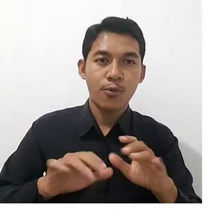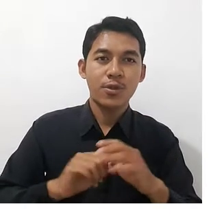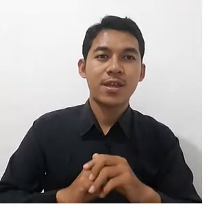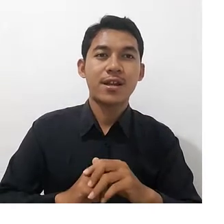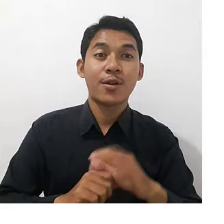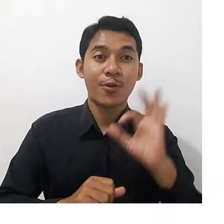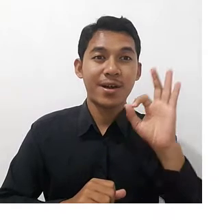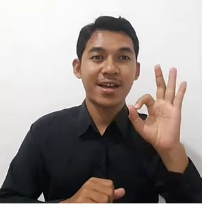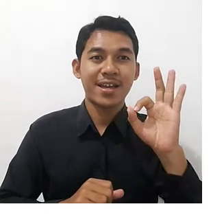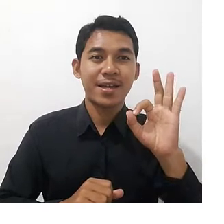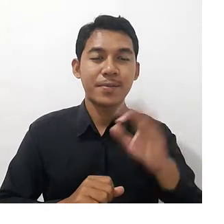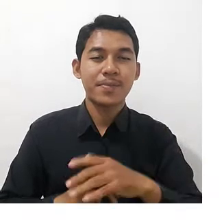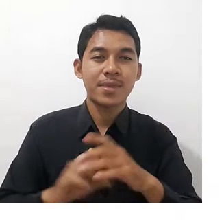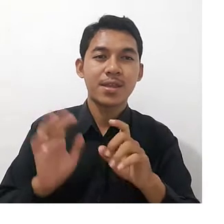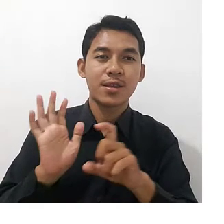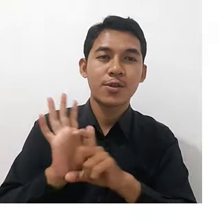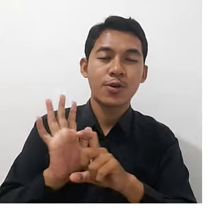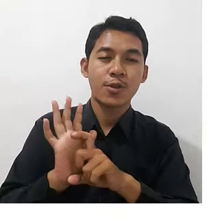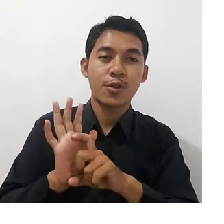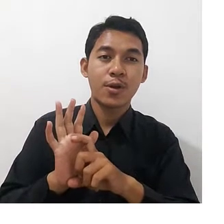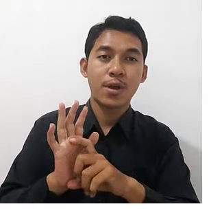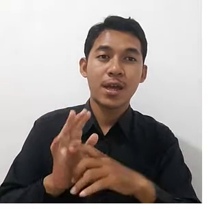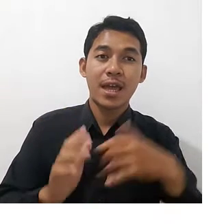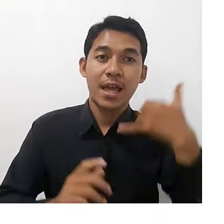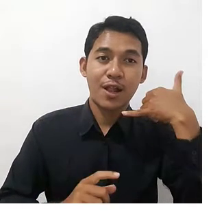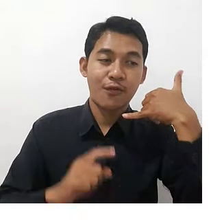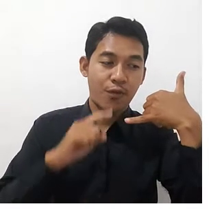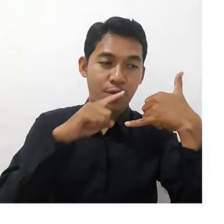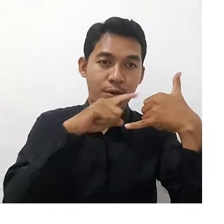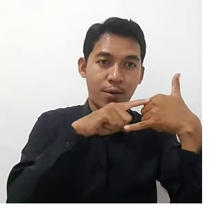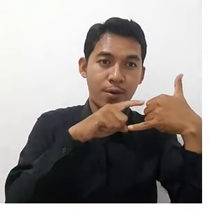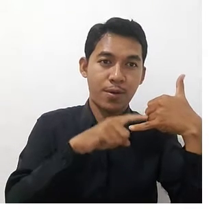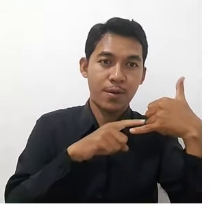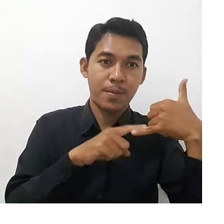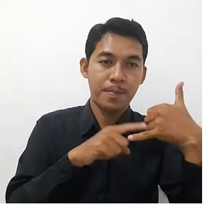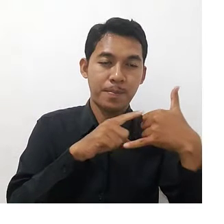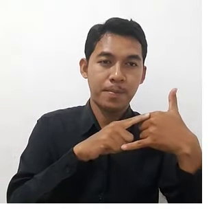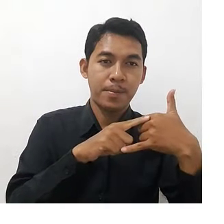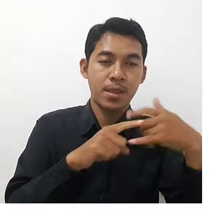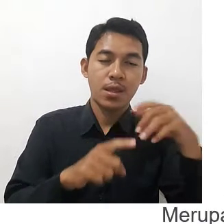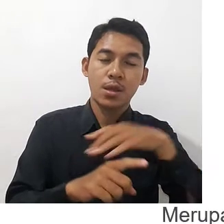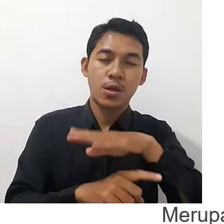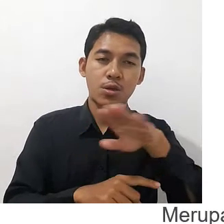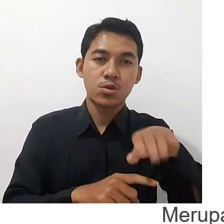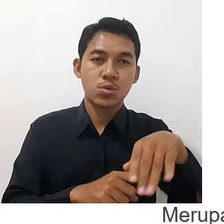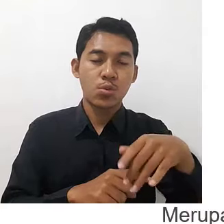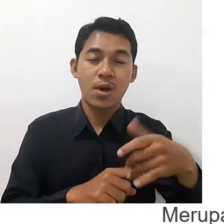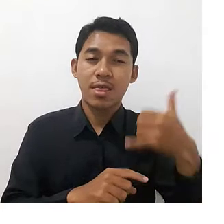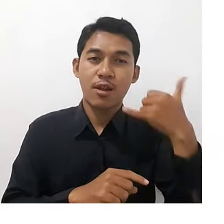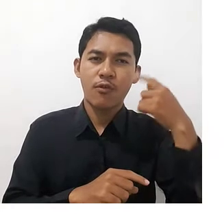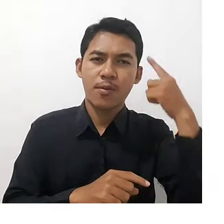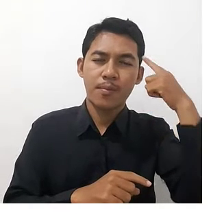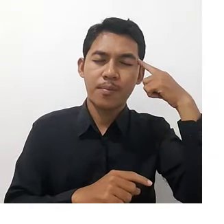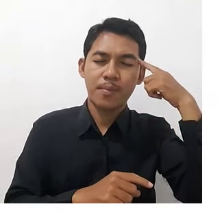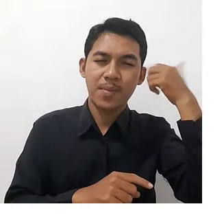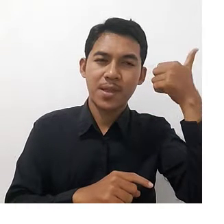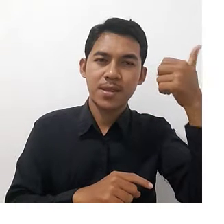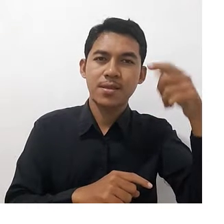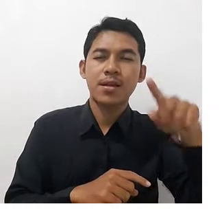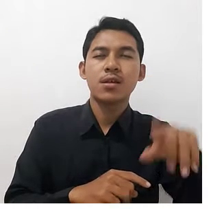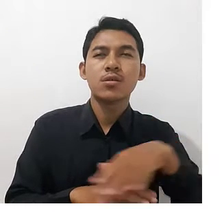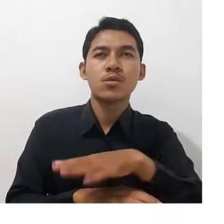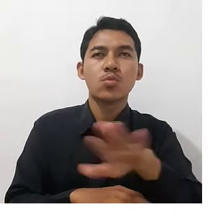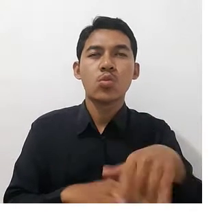Oke. Nah, contohnya di smartphone juga. Kalau smartphone mungkin semua udah nggak asing lah ya. Pasti semua udah pernah pakai yang namanya smartphone. Nah,